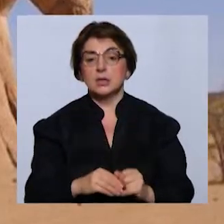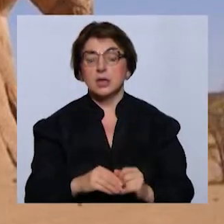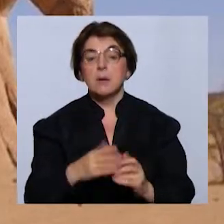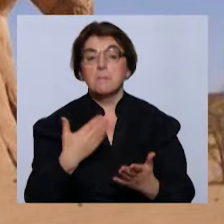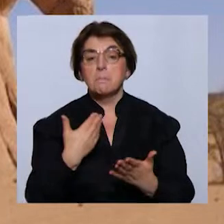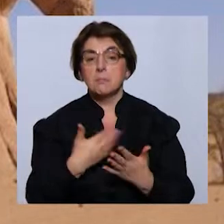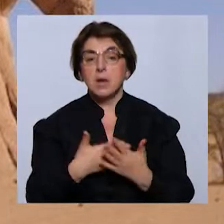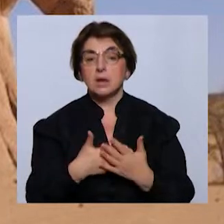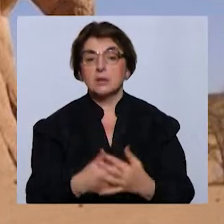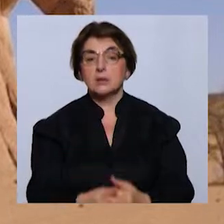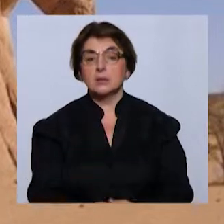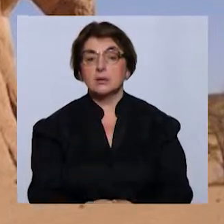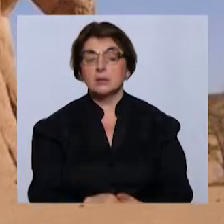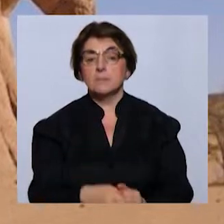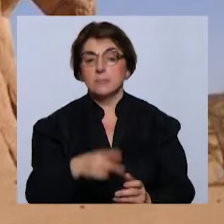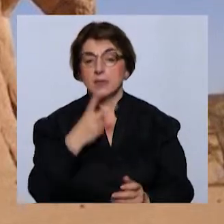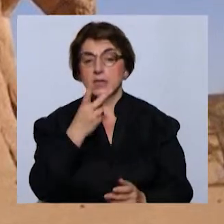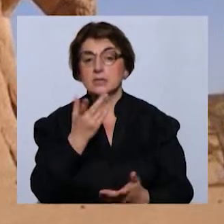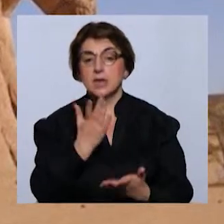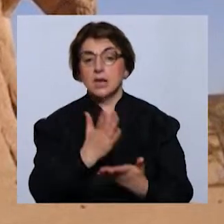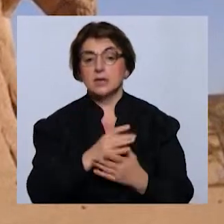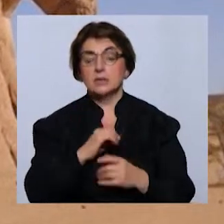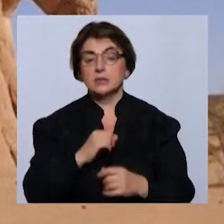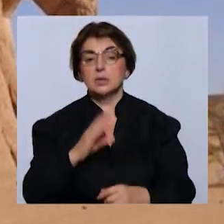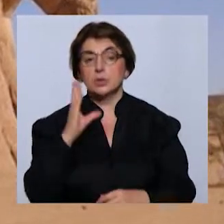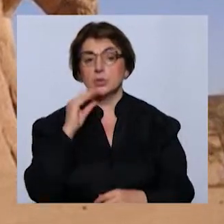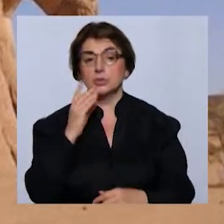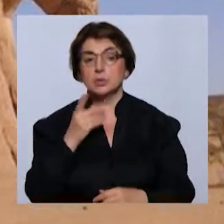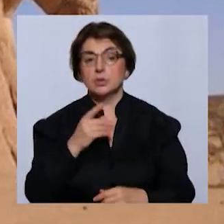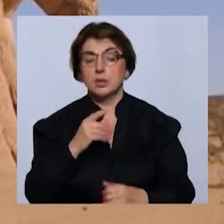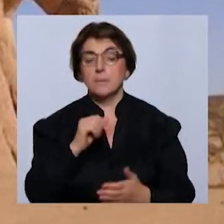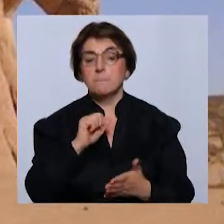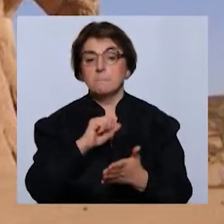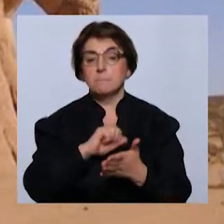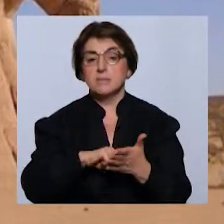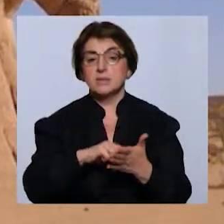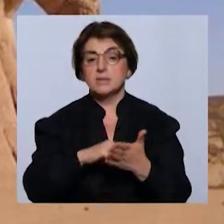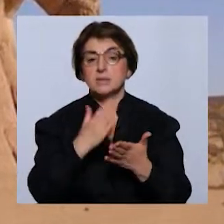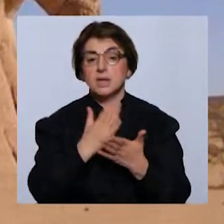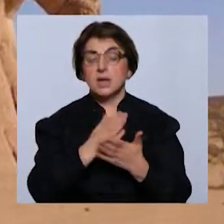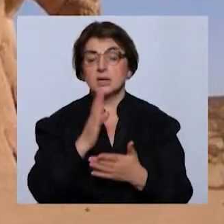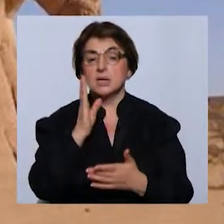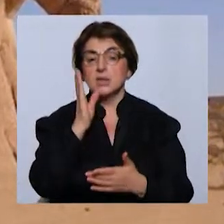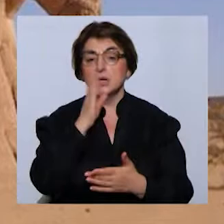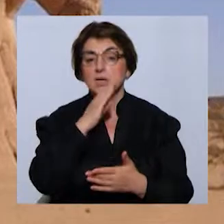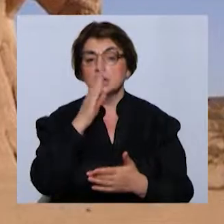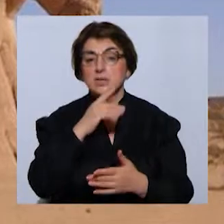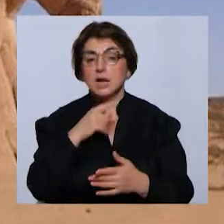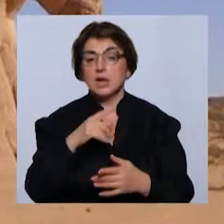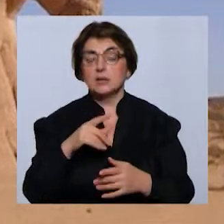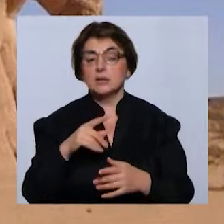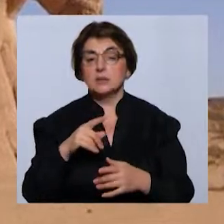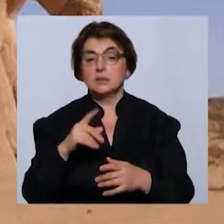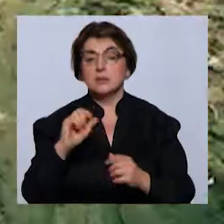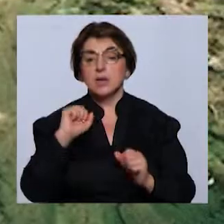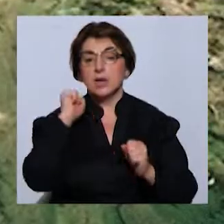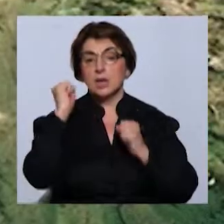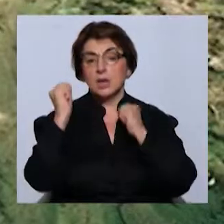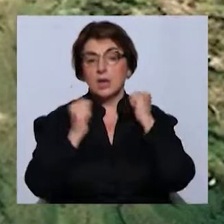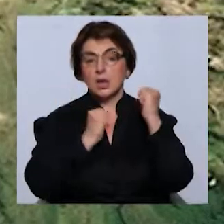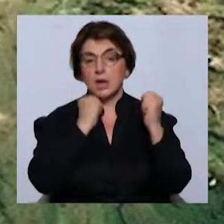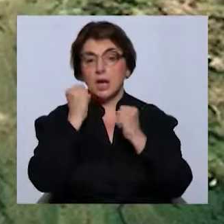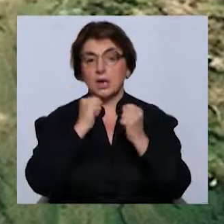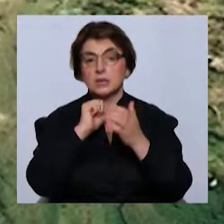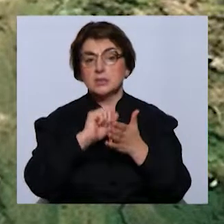ქარით, აი ეს გახლავთ ბავშვებო, როდესაც გამოწვეული არის წყლით ქარით გამოწვეული ეროზიები